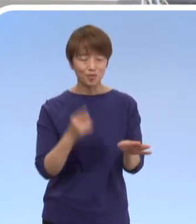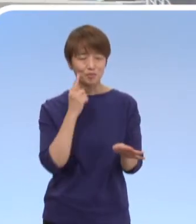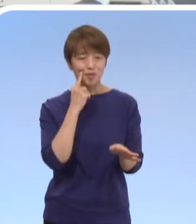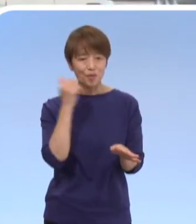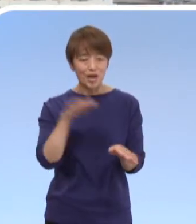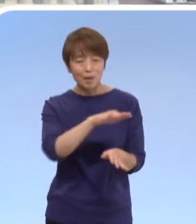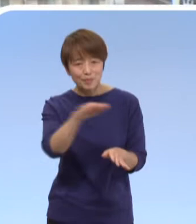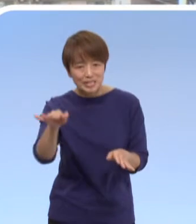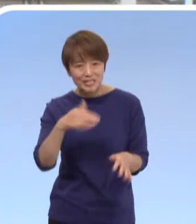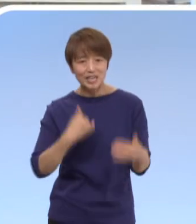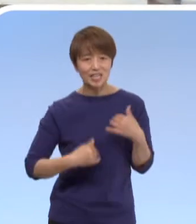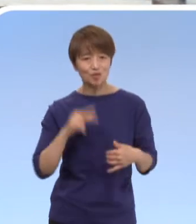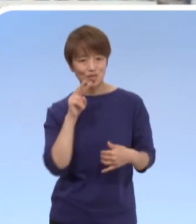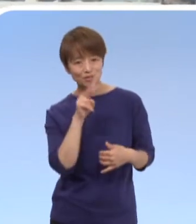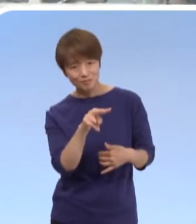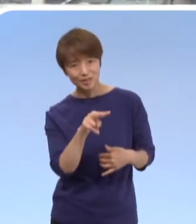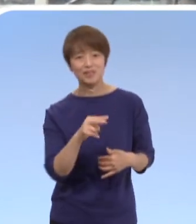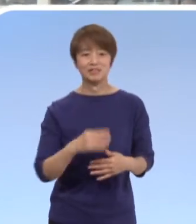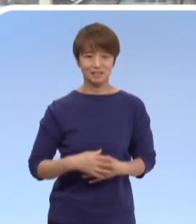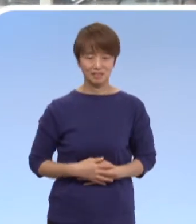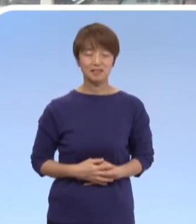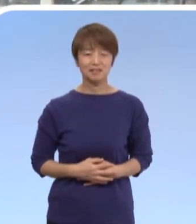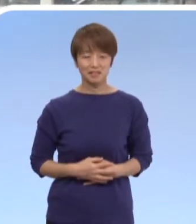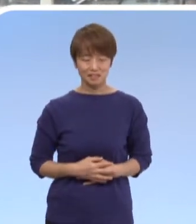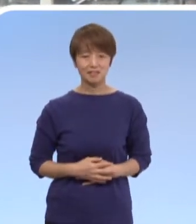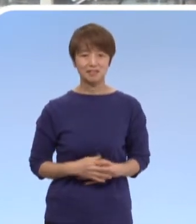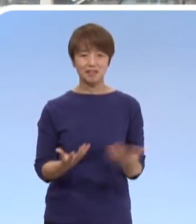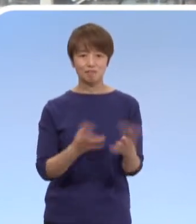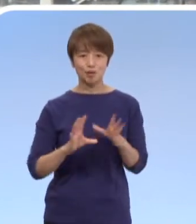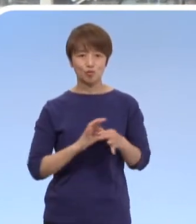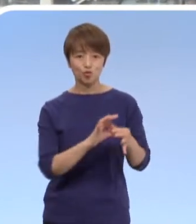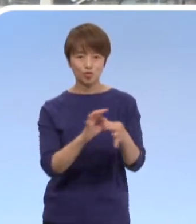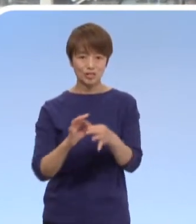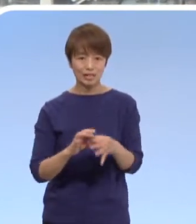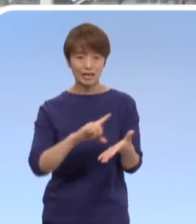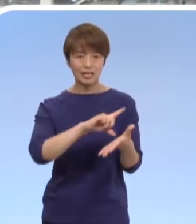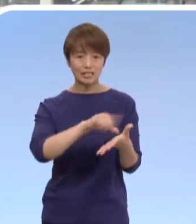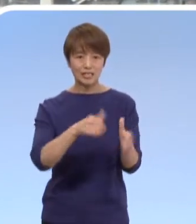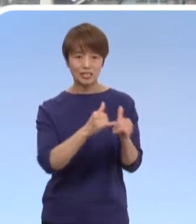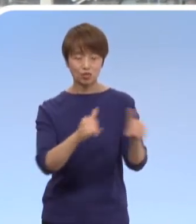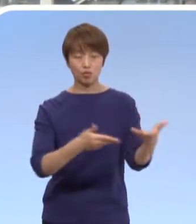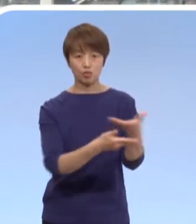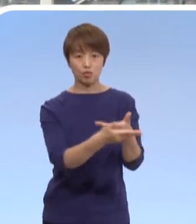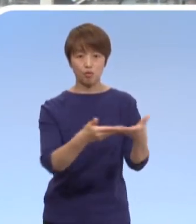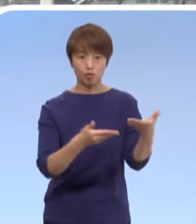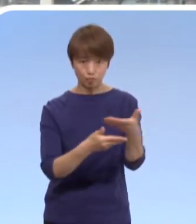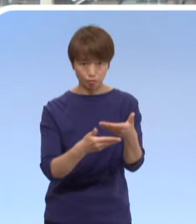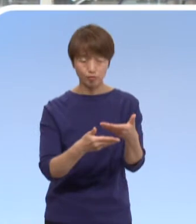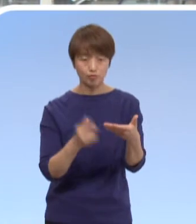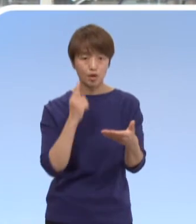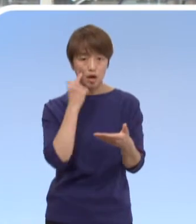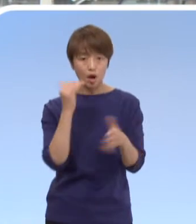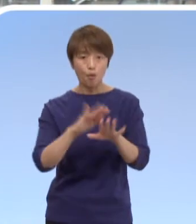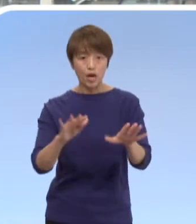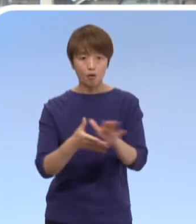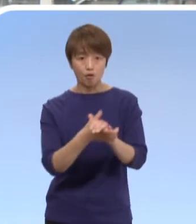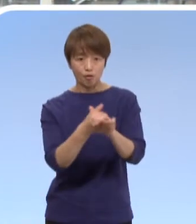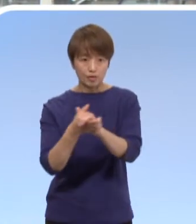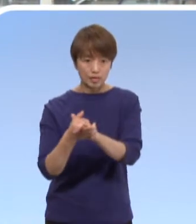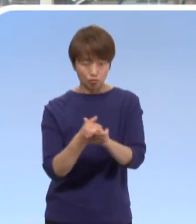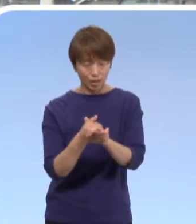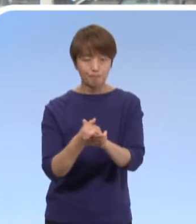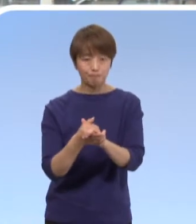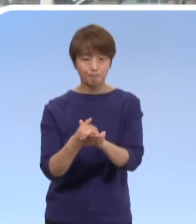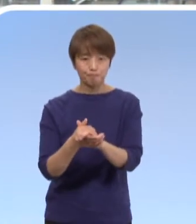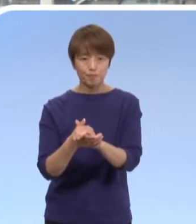御さんたちもとっても楽しんでらっしゃいましたよね。ファミ劇を通じて地域の人々との交流や親子の